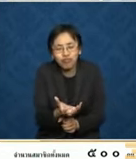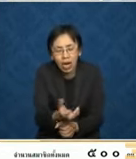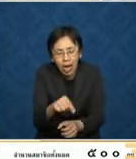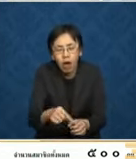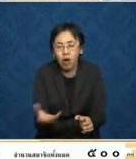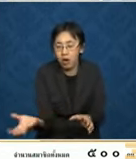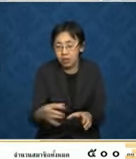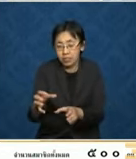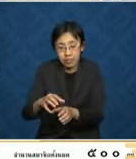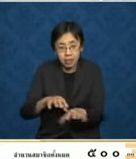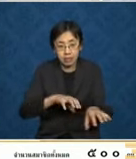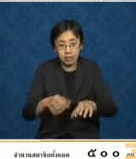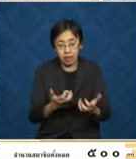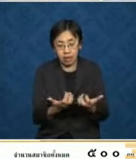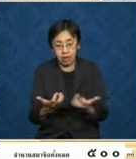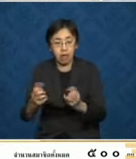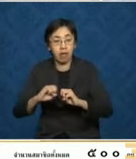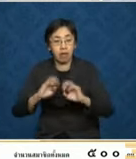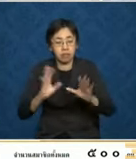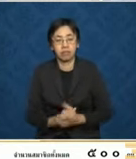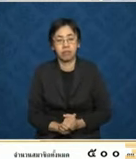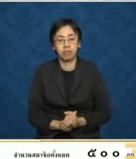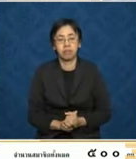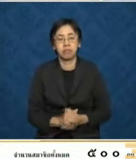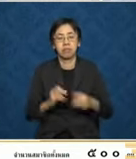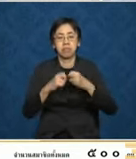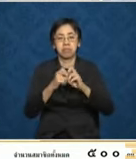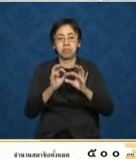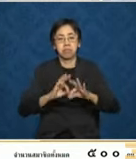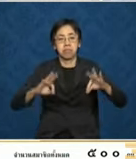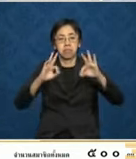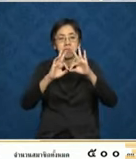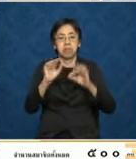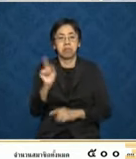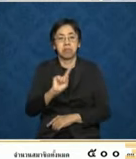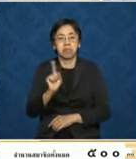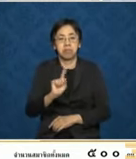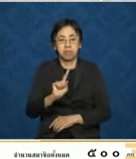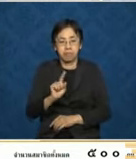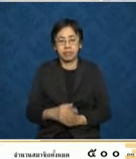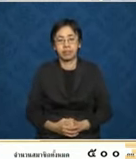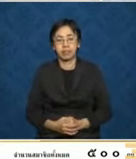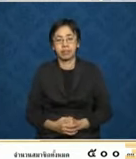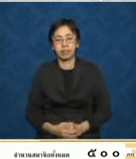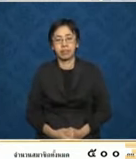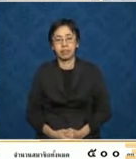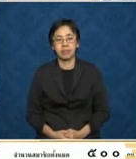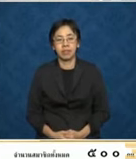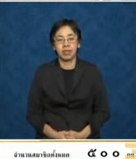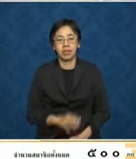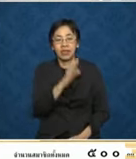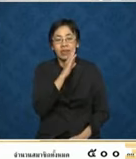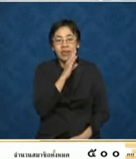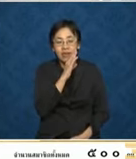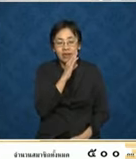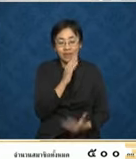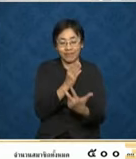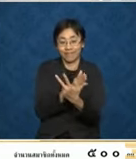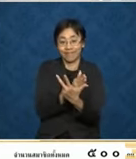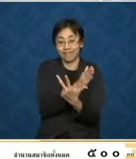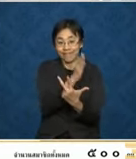แยกอย่างถูกต้องตั้งแต่ต้นทางปัญหาอย่างหนึ่งก็คืออะไรครับท่านประธานพอมาถึงตรงต้นทางพอปลายท